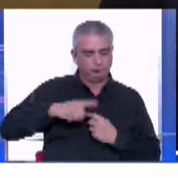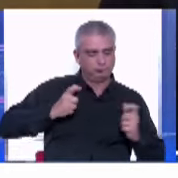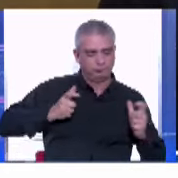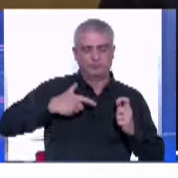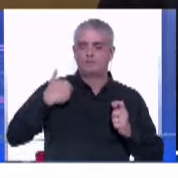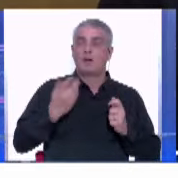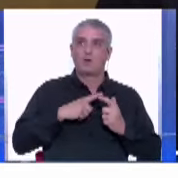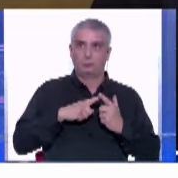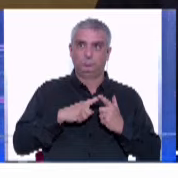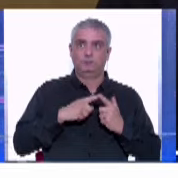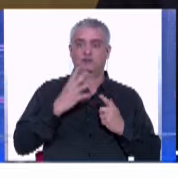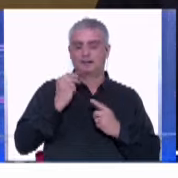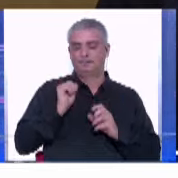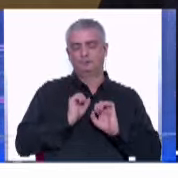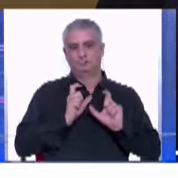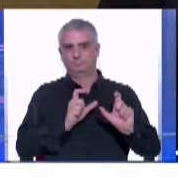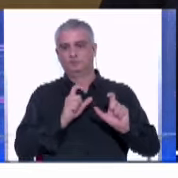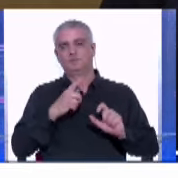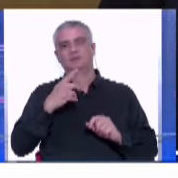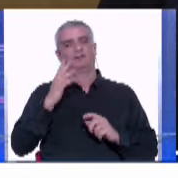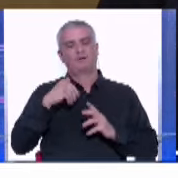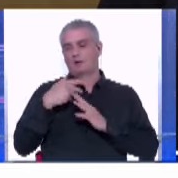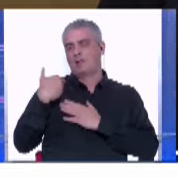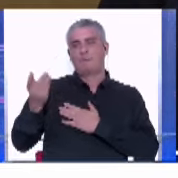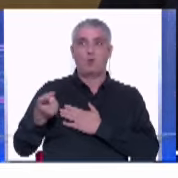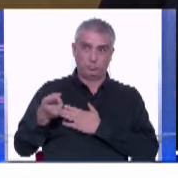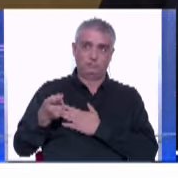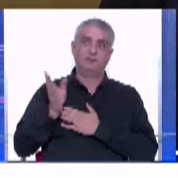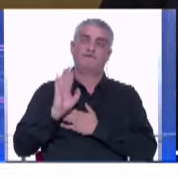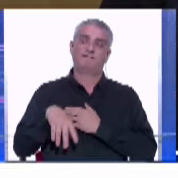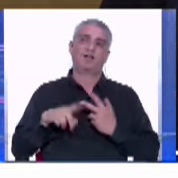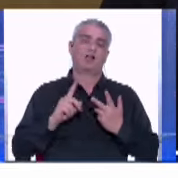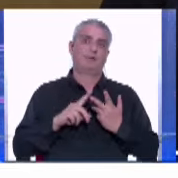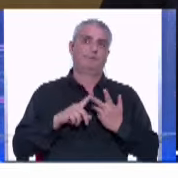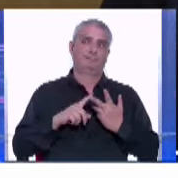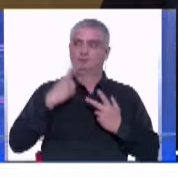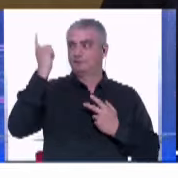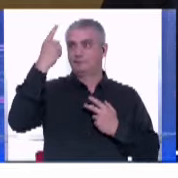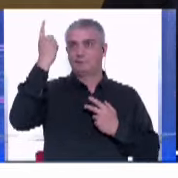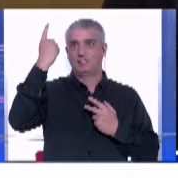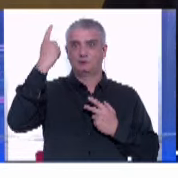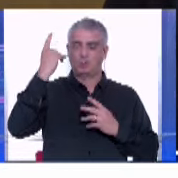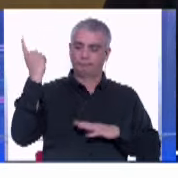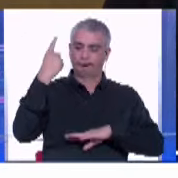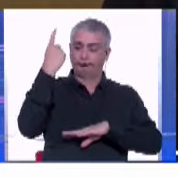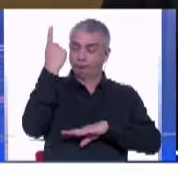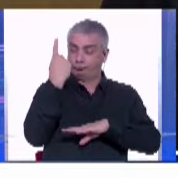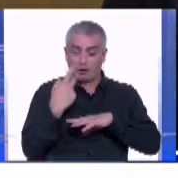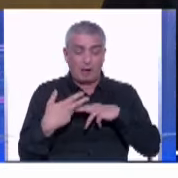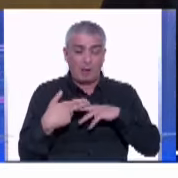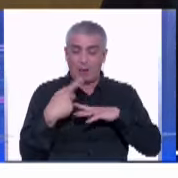החיצוני, כלומר עם הגב לימ"מ, עם הפנים החוצה, וגם המסוק שנוחת